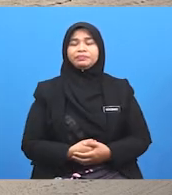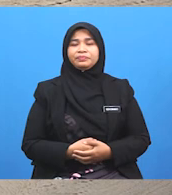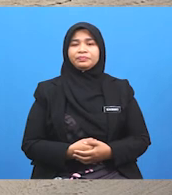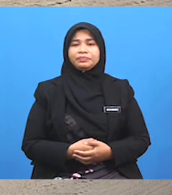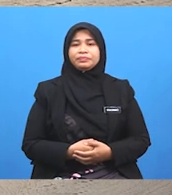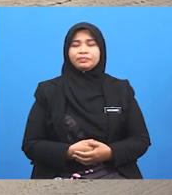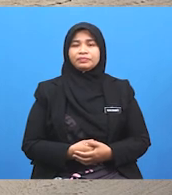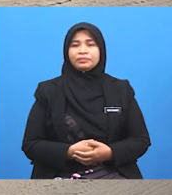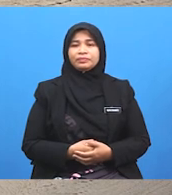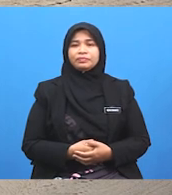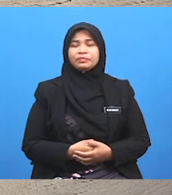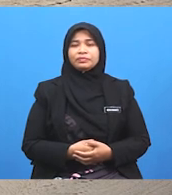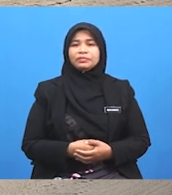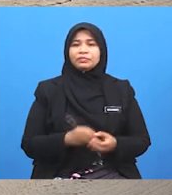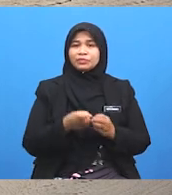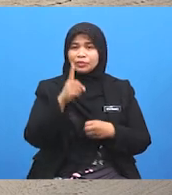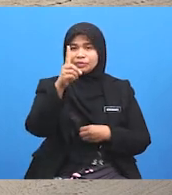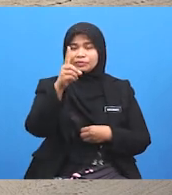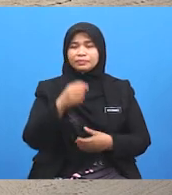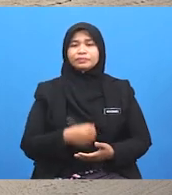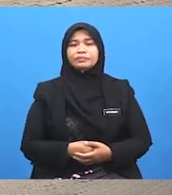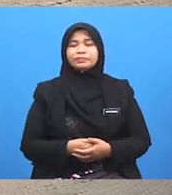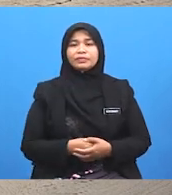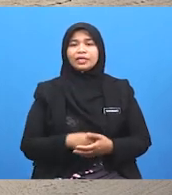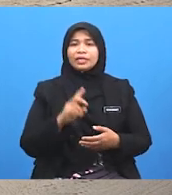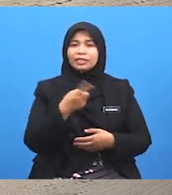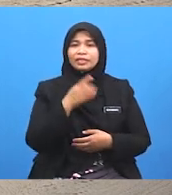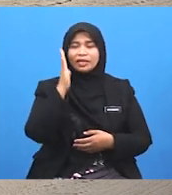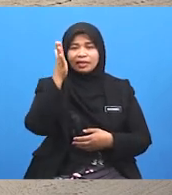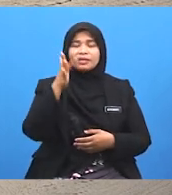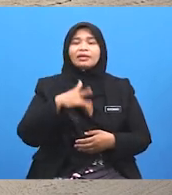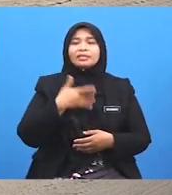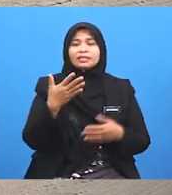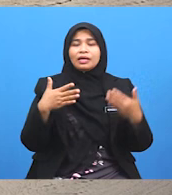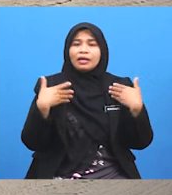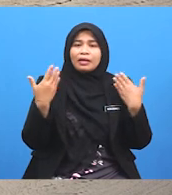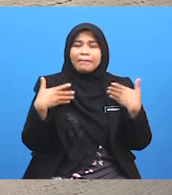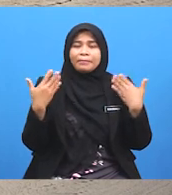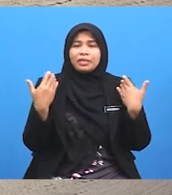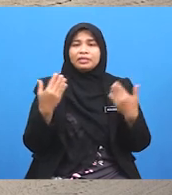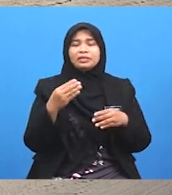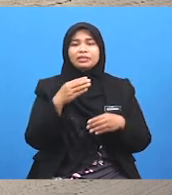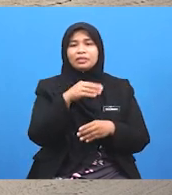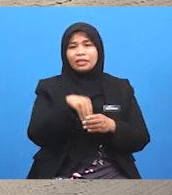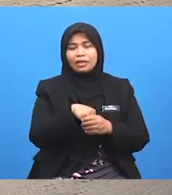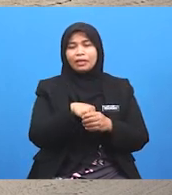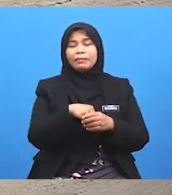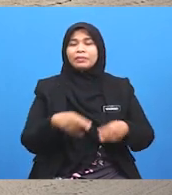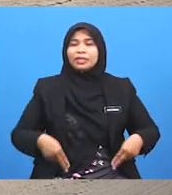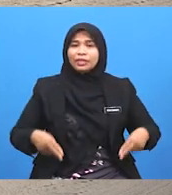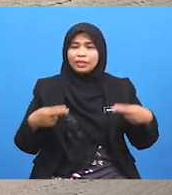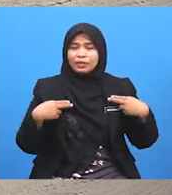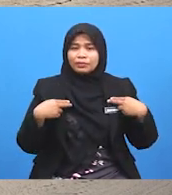kita. Yang pertama, kita akan berasa gembira dalam